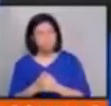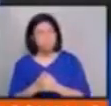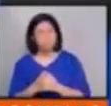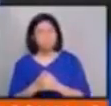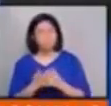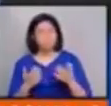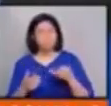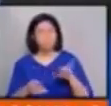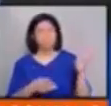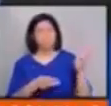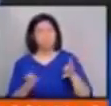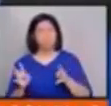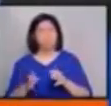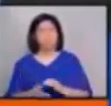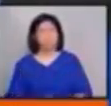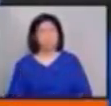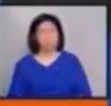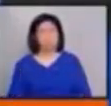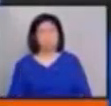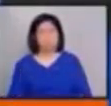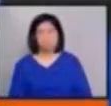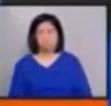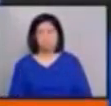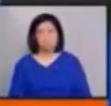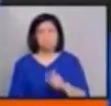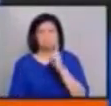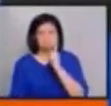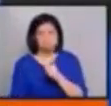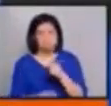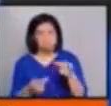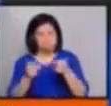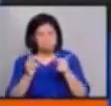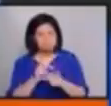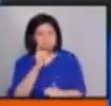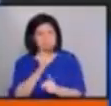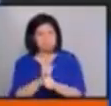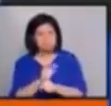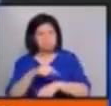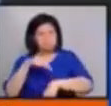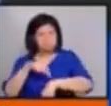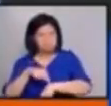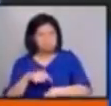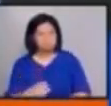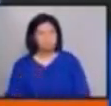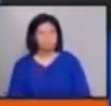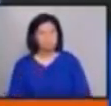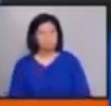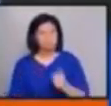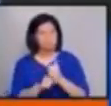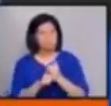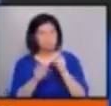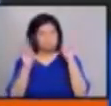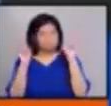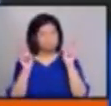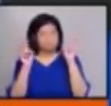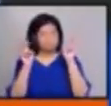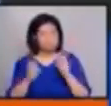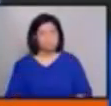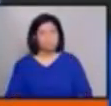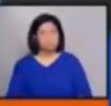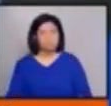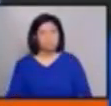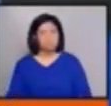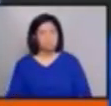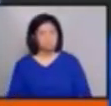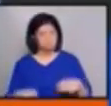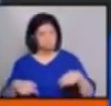bira dyan bira. Be on the right place on the right time with the right issue. But